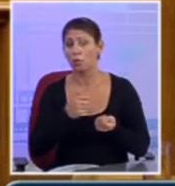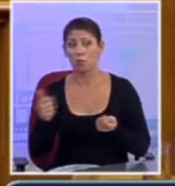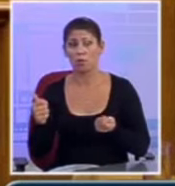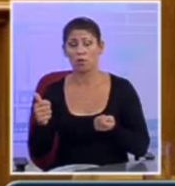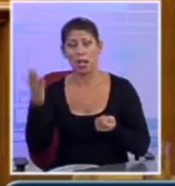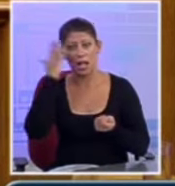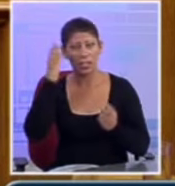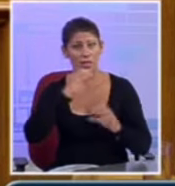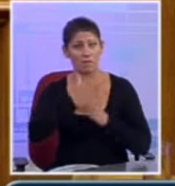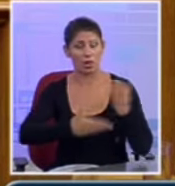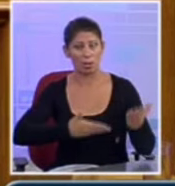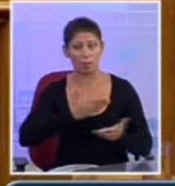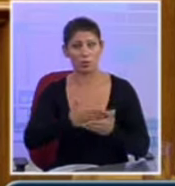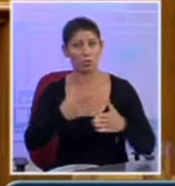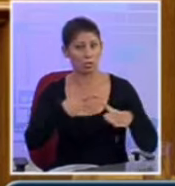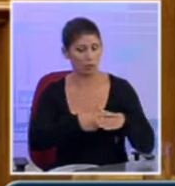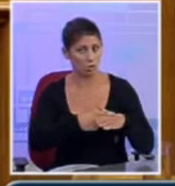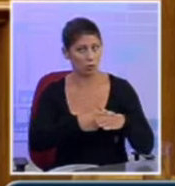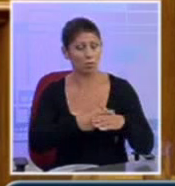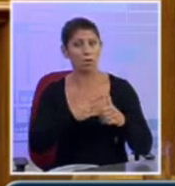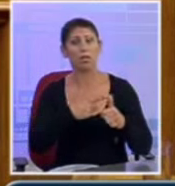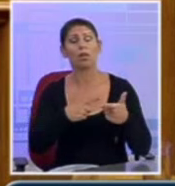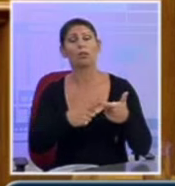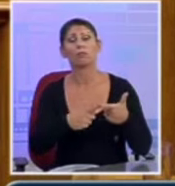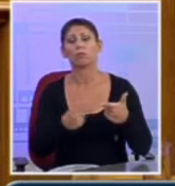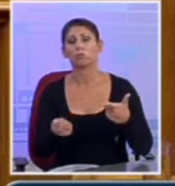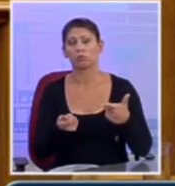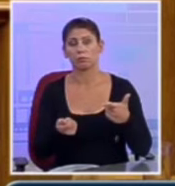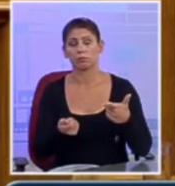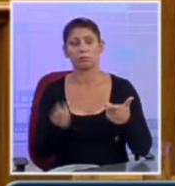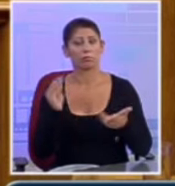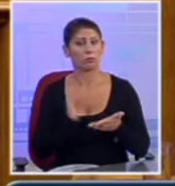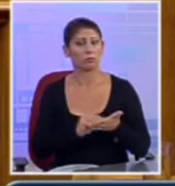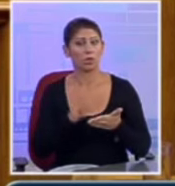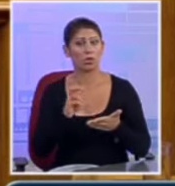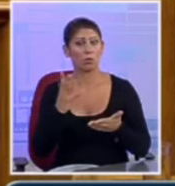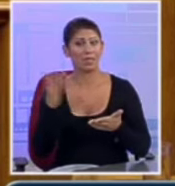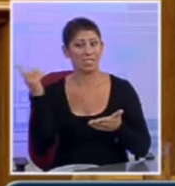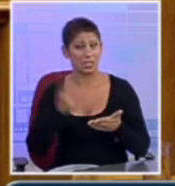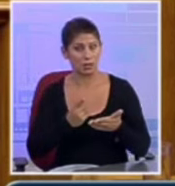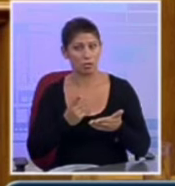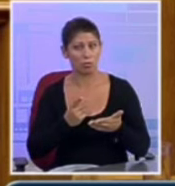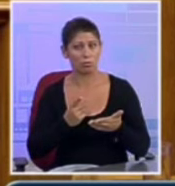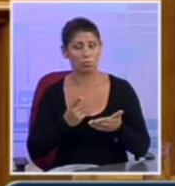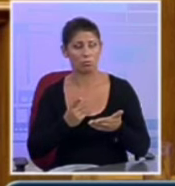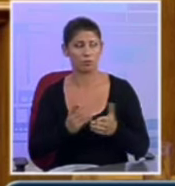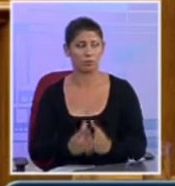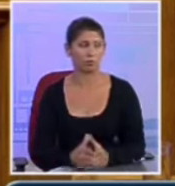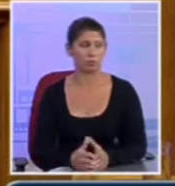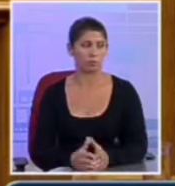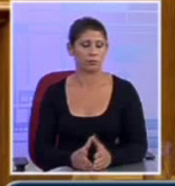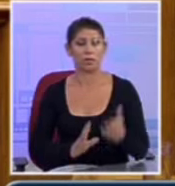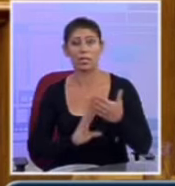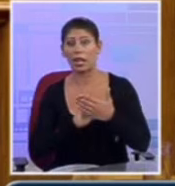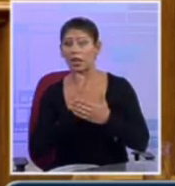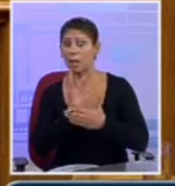την ανακεφαλοποίηση των τραπεζών, θα αξιοποιηθούν επίσης το 25% για την